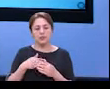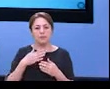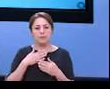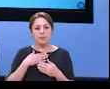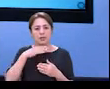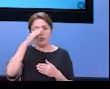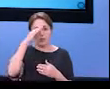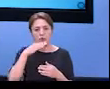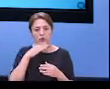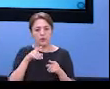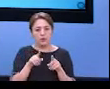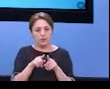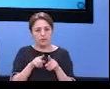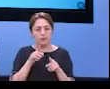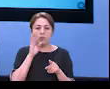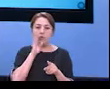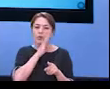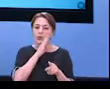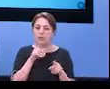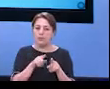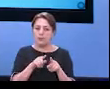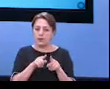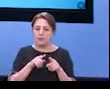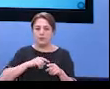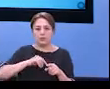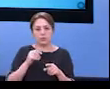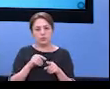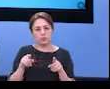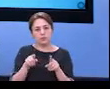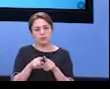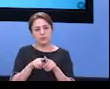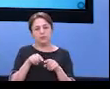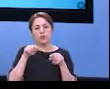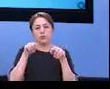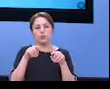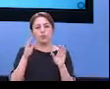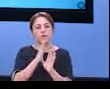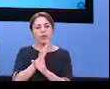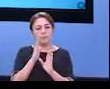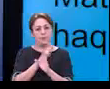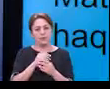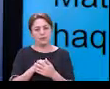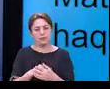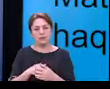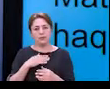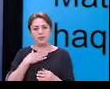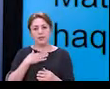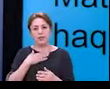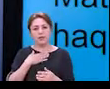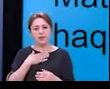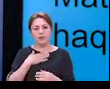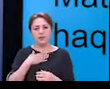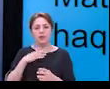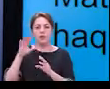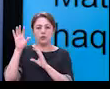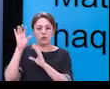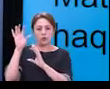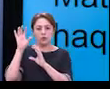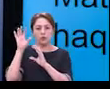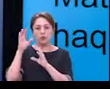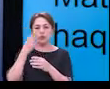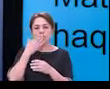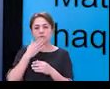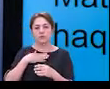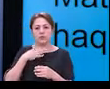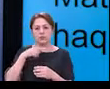Mening otam ham, onam ham, do'stim ham mana shu tabiat. Meni tog' shaydosi